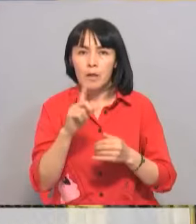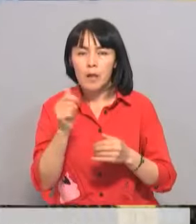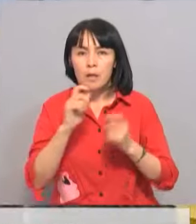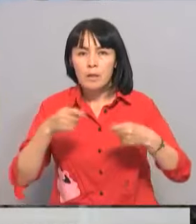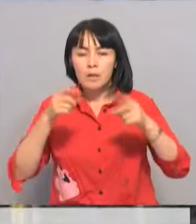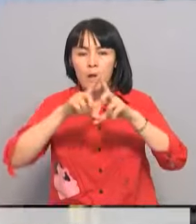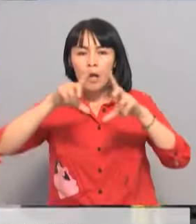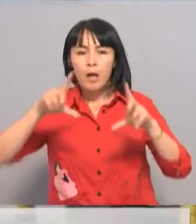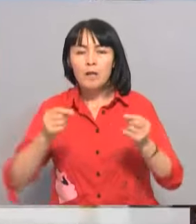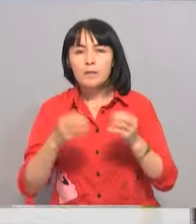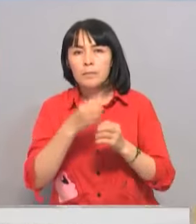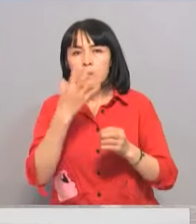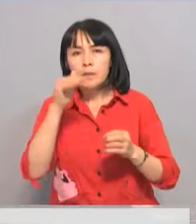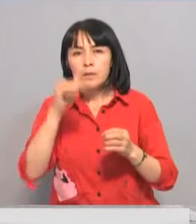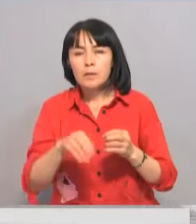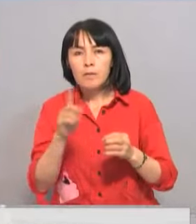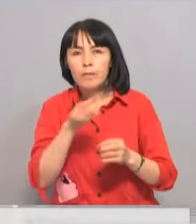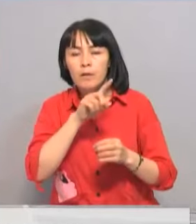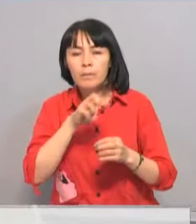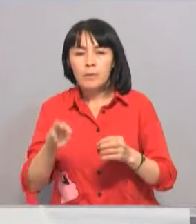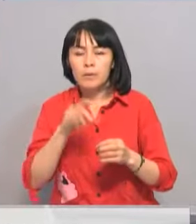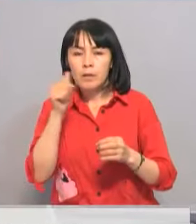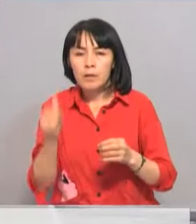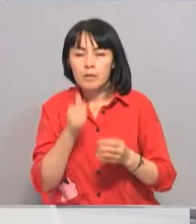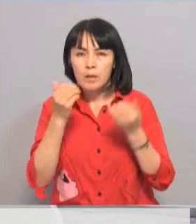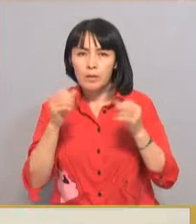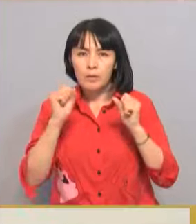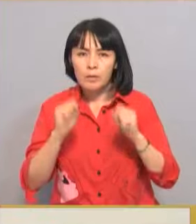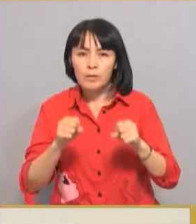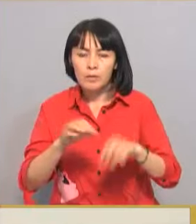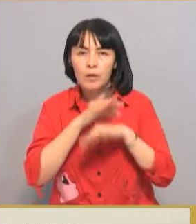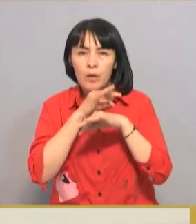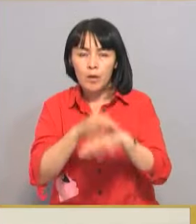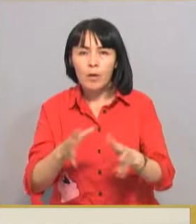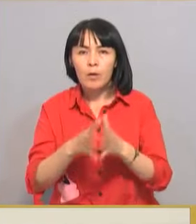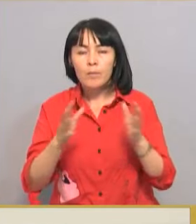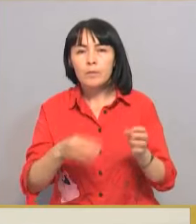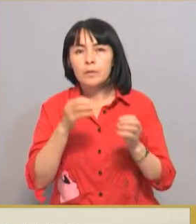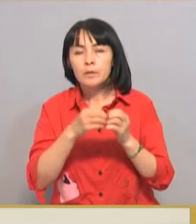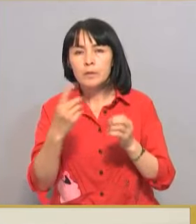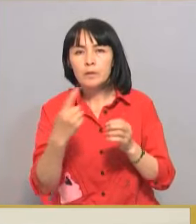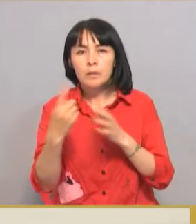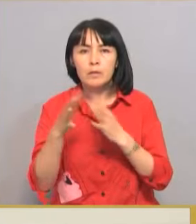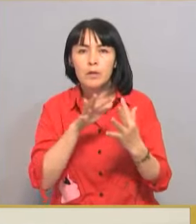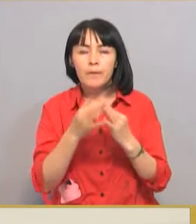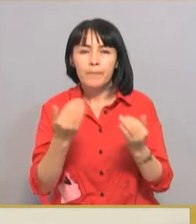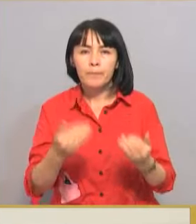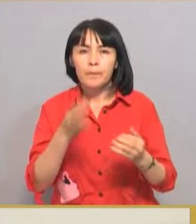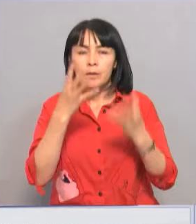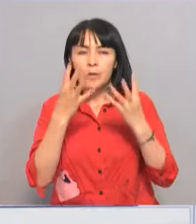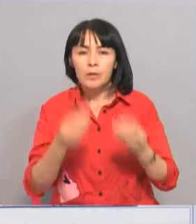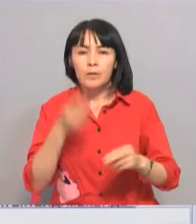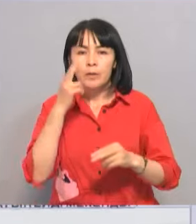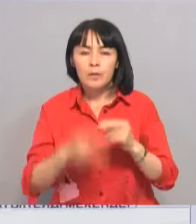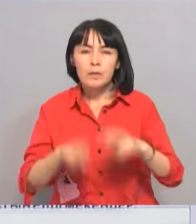газораспределительной станции «Шанак» – 15 тысяч кубометров в час. Она способна поставлять газ более чем в 10 населенных пунктов. В настоящее время